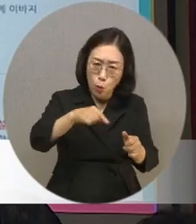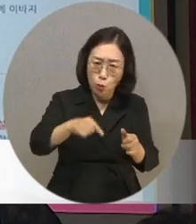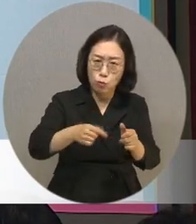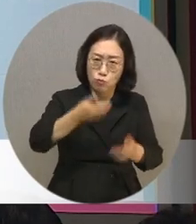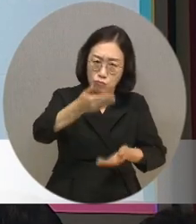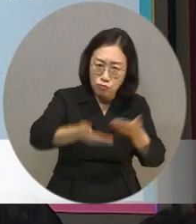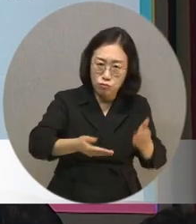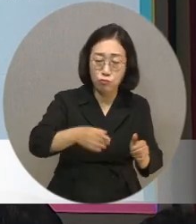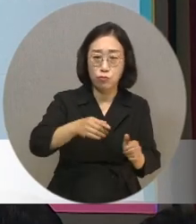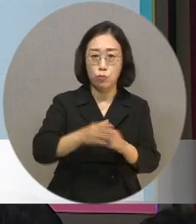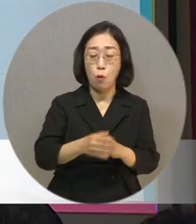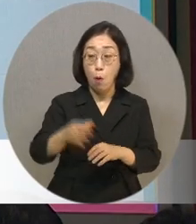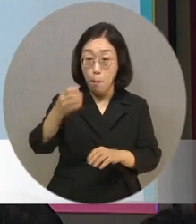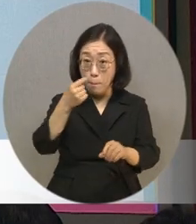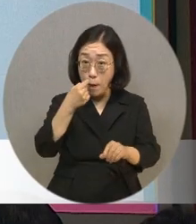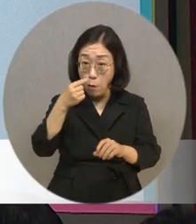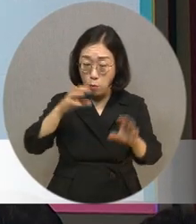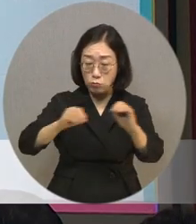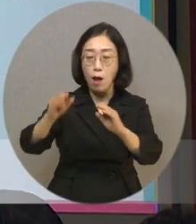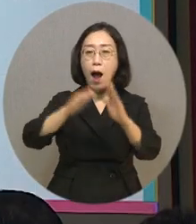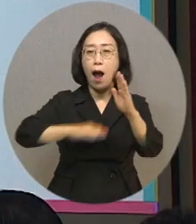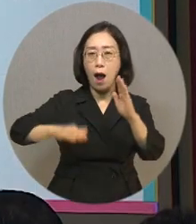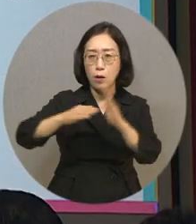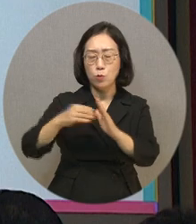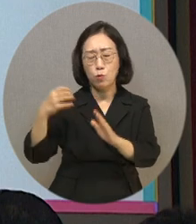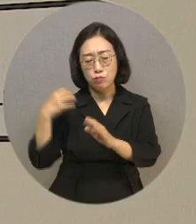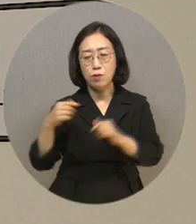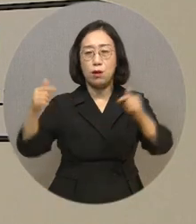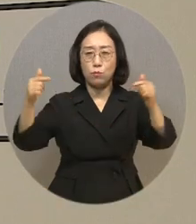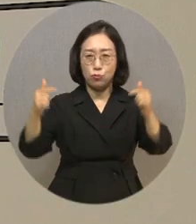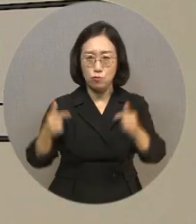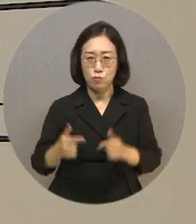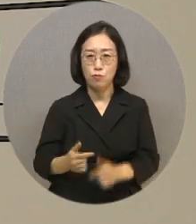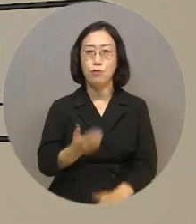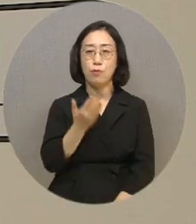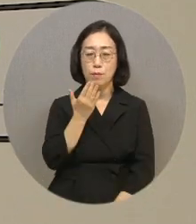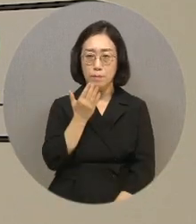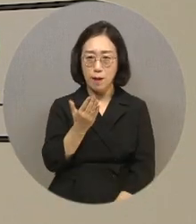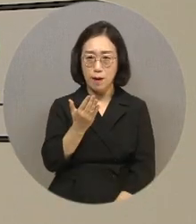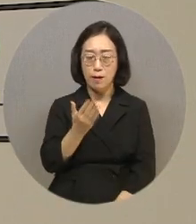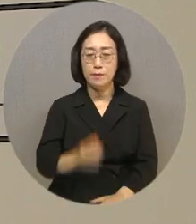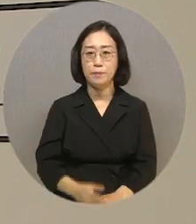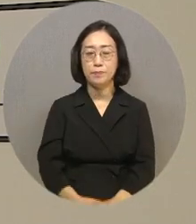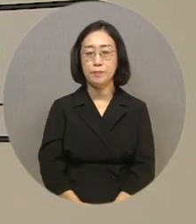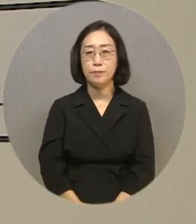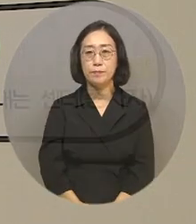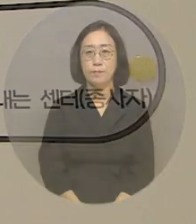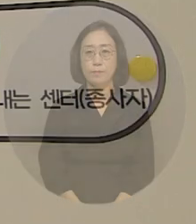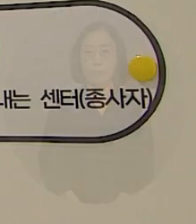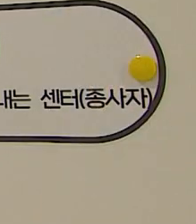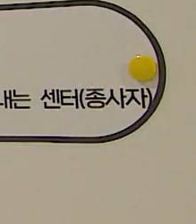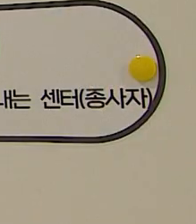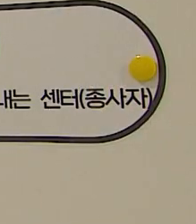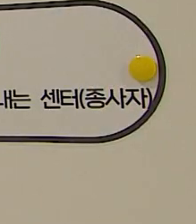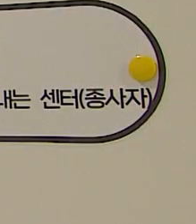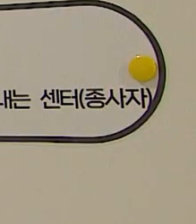제공해 가족의 돌봄 부담이 완화되길 꿈꿔봅니다 복지 tv 뉴스 정유정